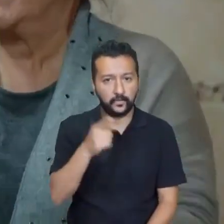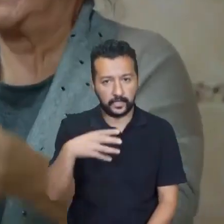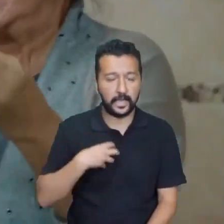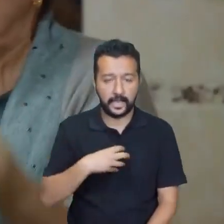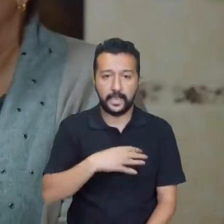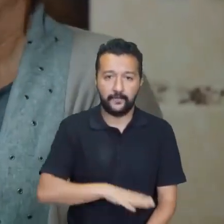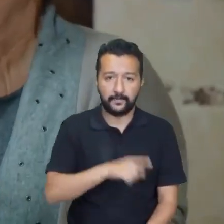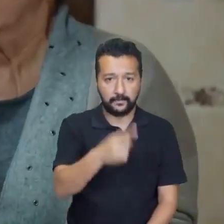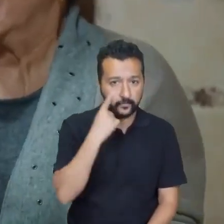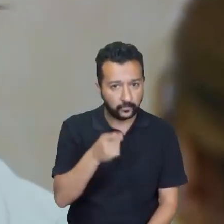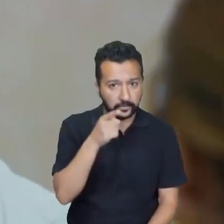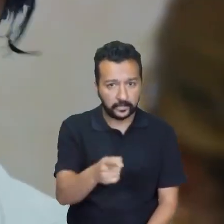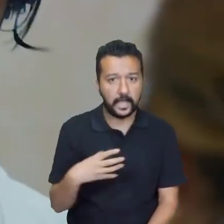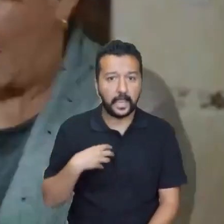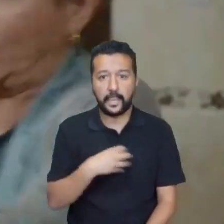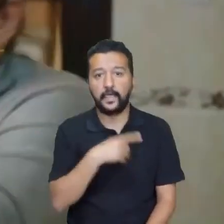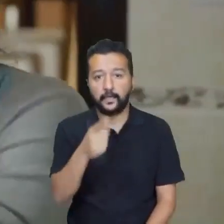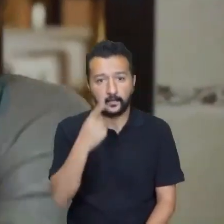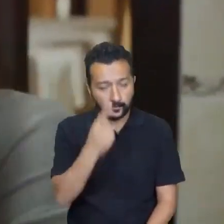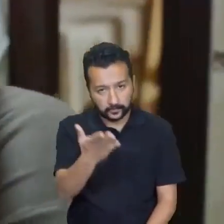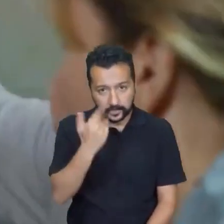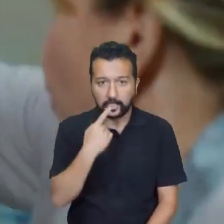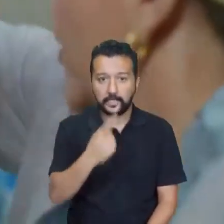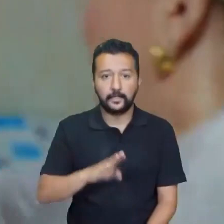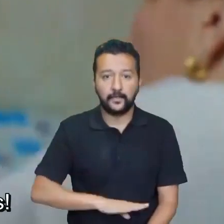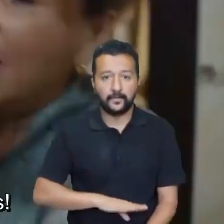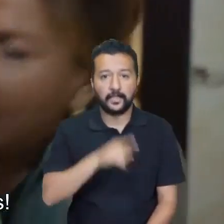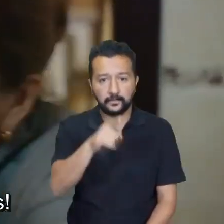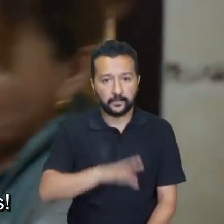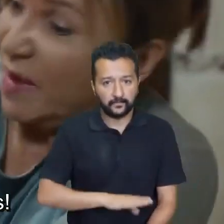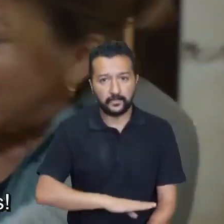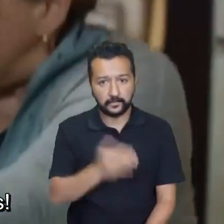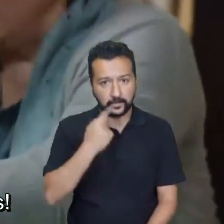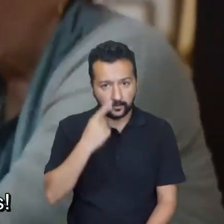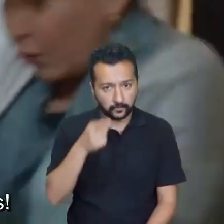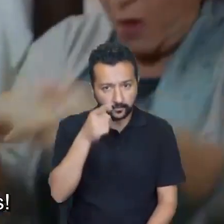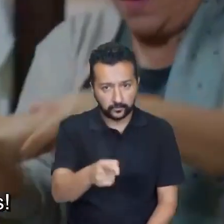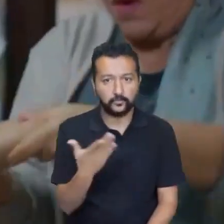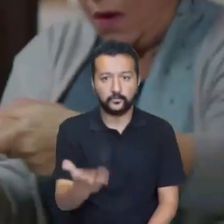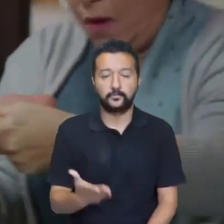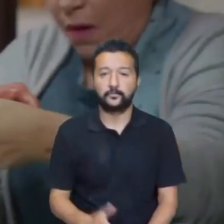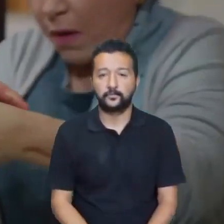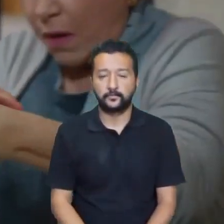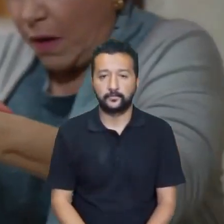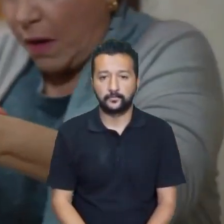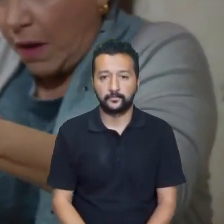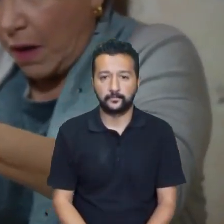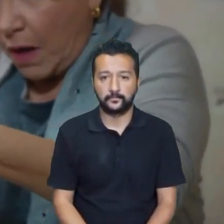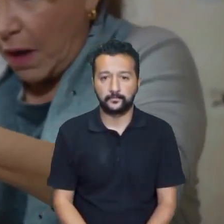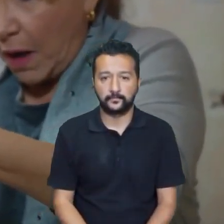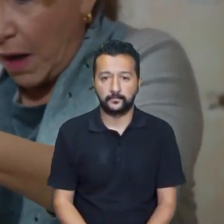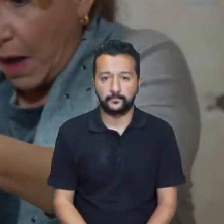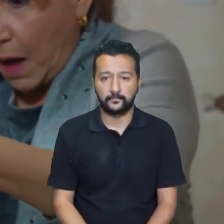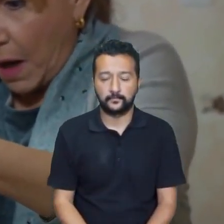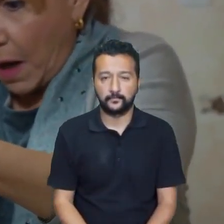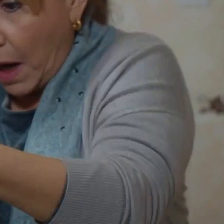anne. Evladım göster. Anne. Göster evladım, evladım göstersene şunu. Kolunu çekiştiriyor. Bir kuvvet